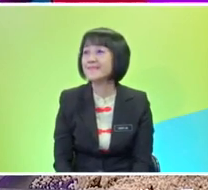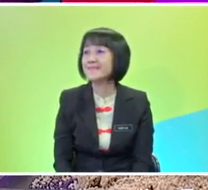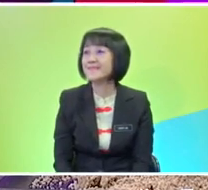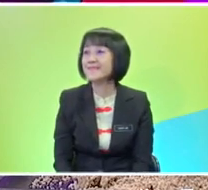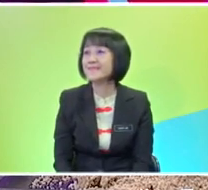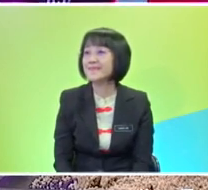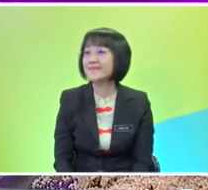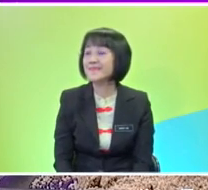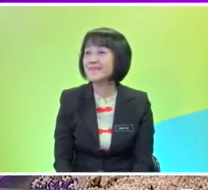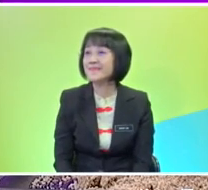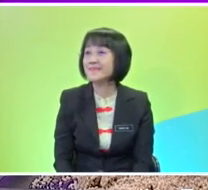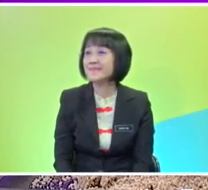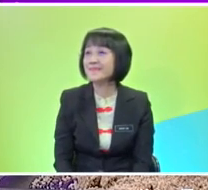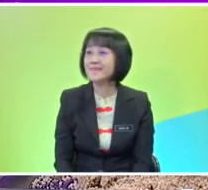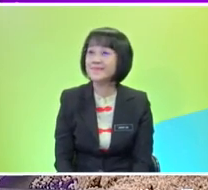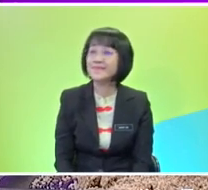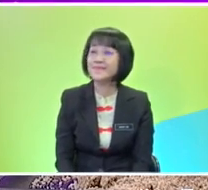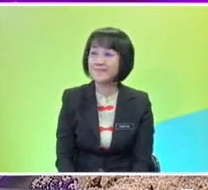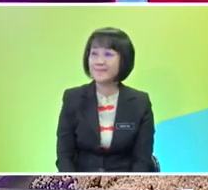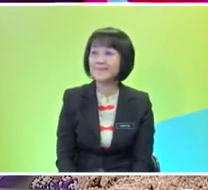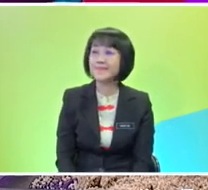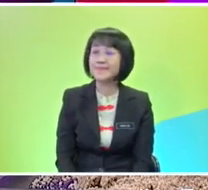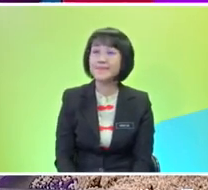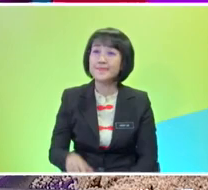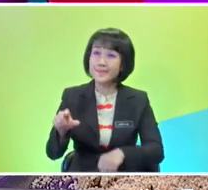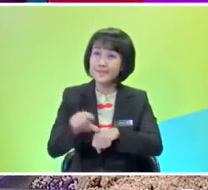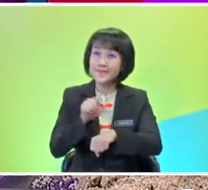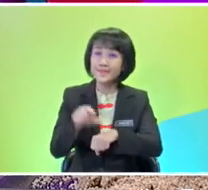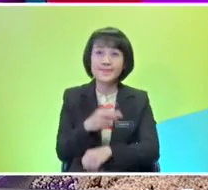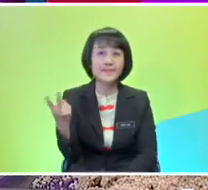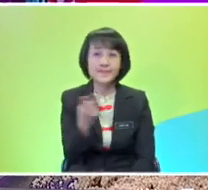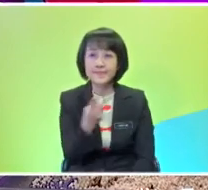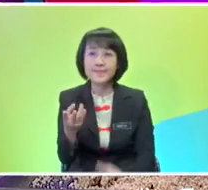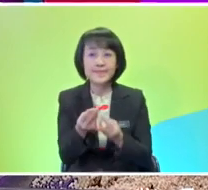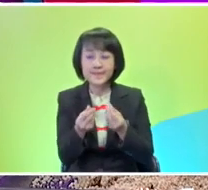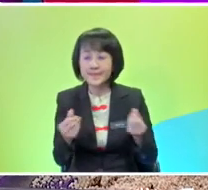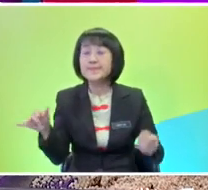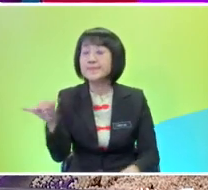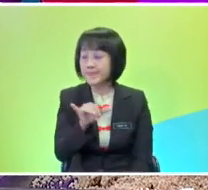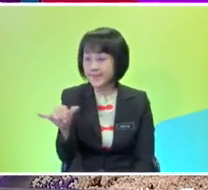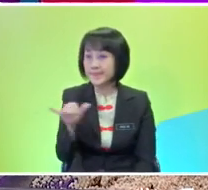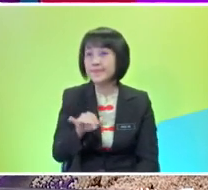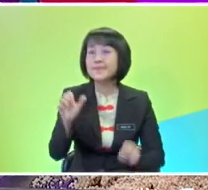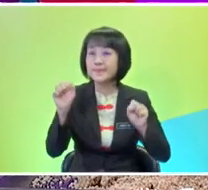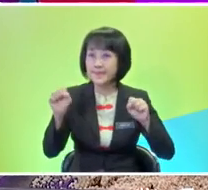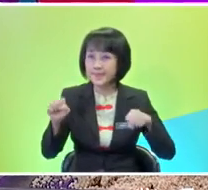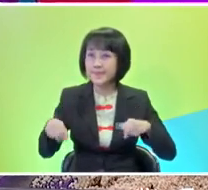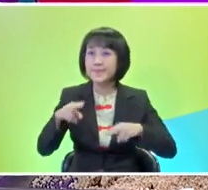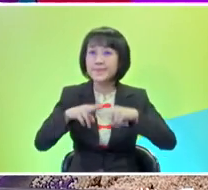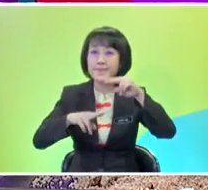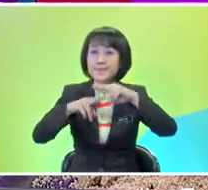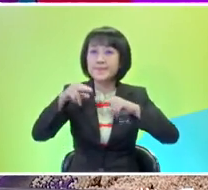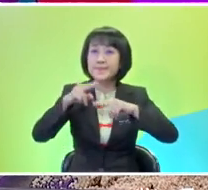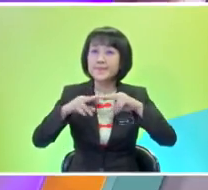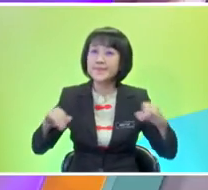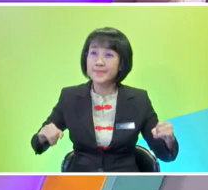itu tapi kegunaannya tetap sama juga boleh juga sama Istana plastik dan fungsinya pun